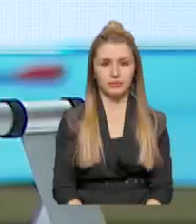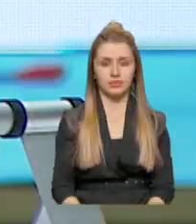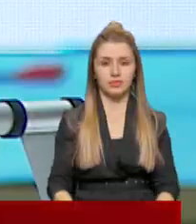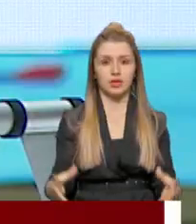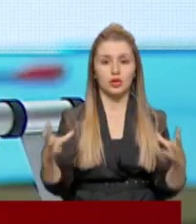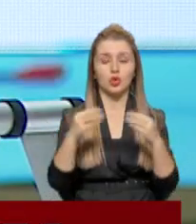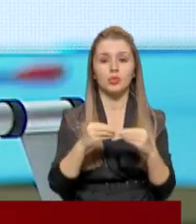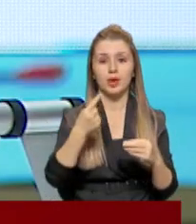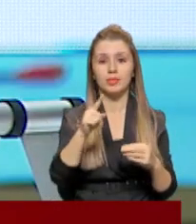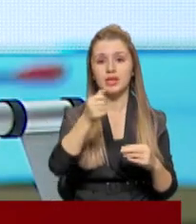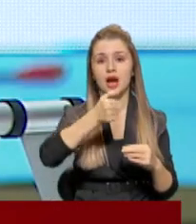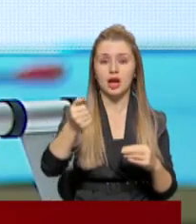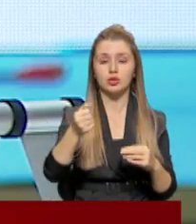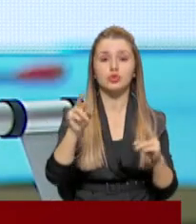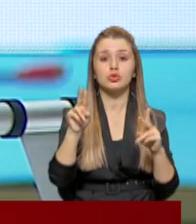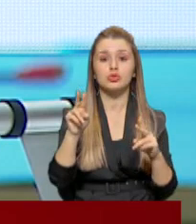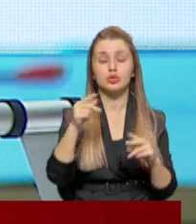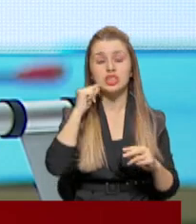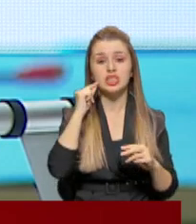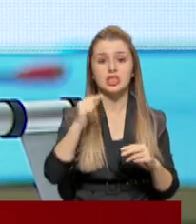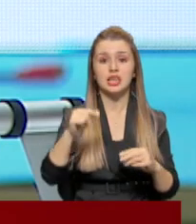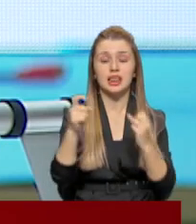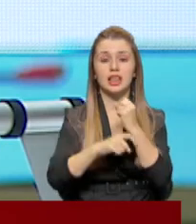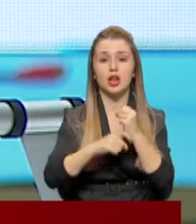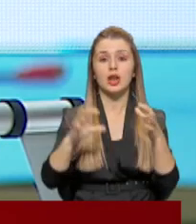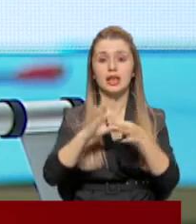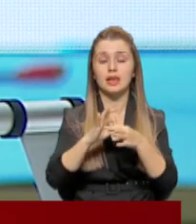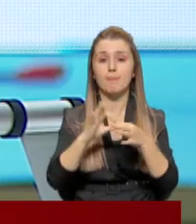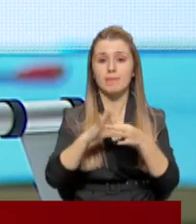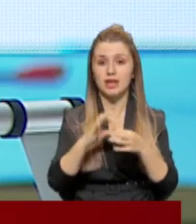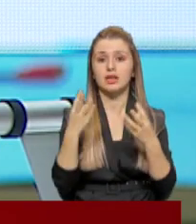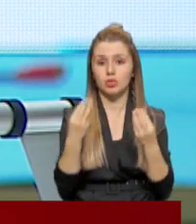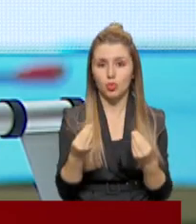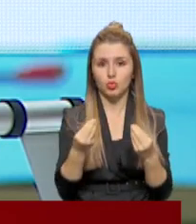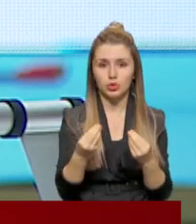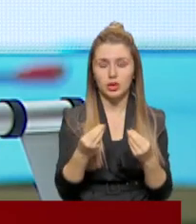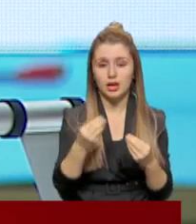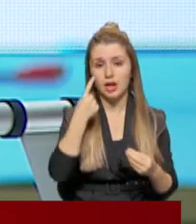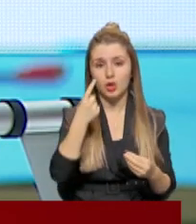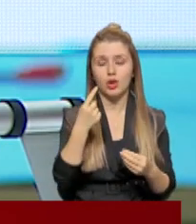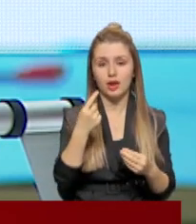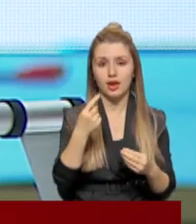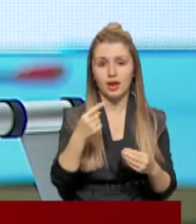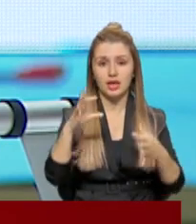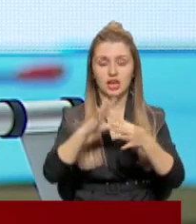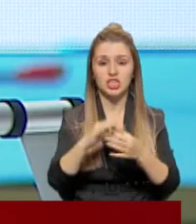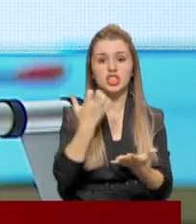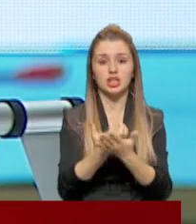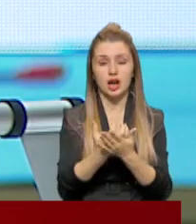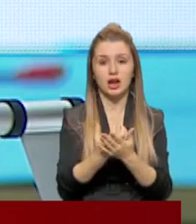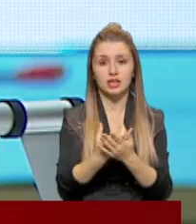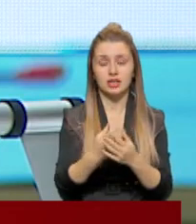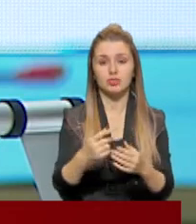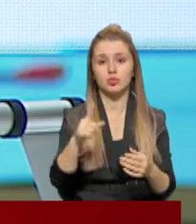Toplam 1668 kişi hakkında terör örgütleriyle irtibat ve iltisaklı olduklarına dair ilişik kaydı ve adli